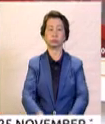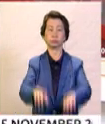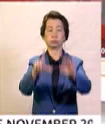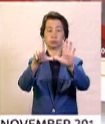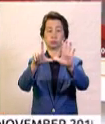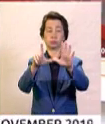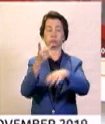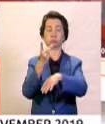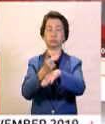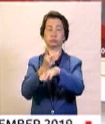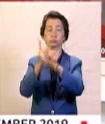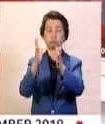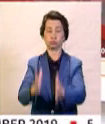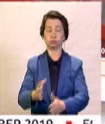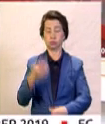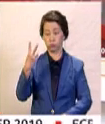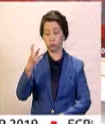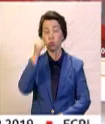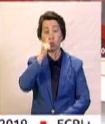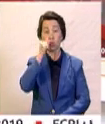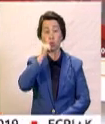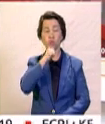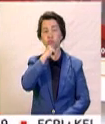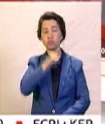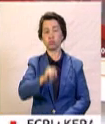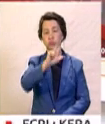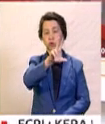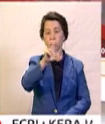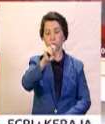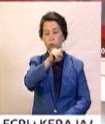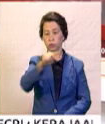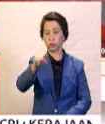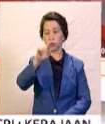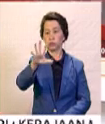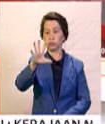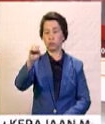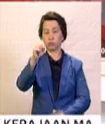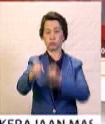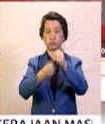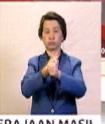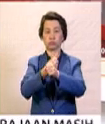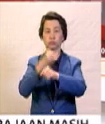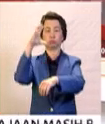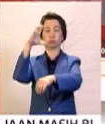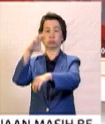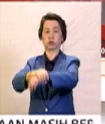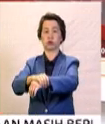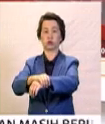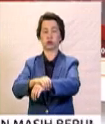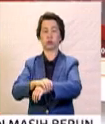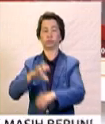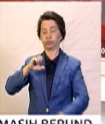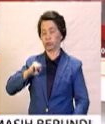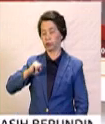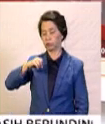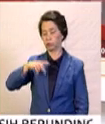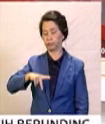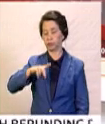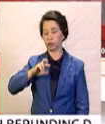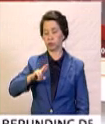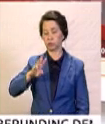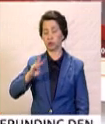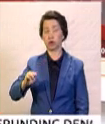7 kontraktor termasuk 2 wanita berusia antara 30 hingga 50 tahun ditahan Suruhanjaya Pencegahan